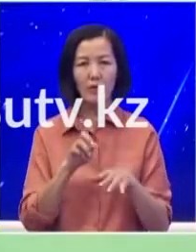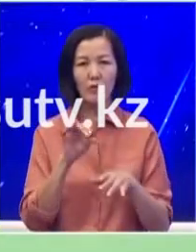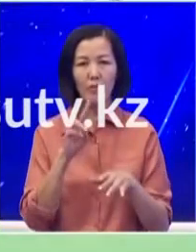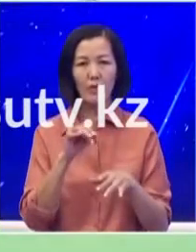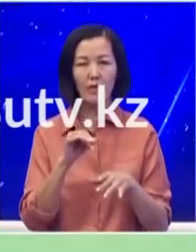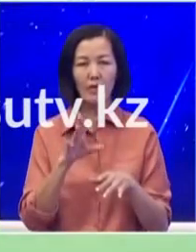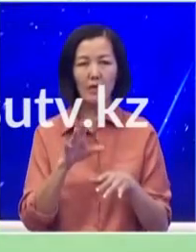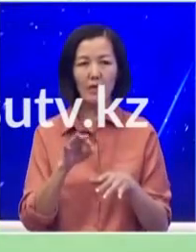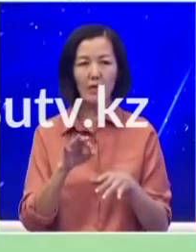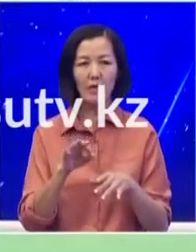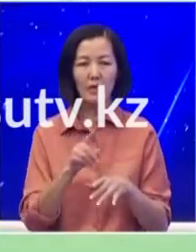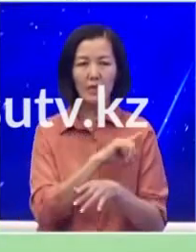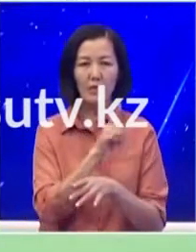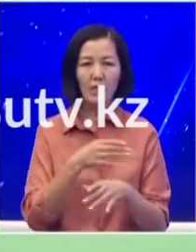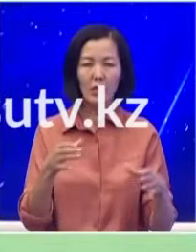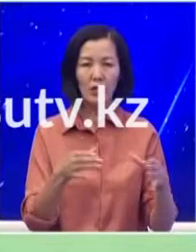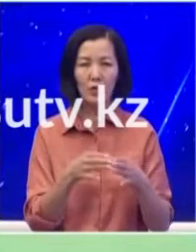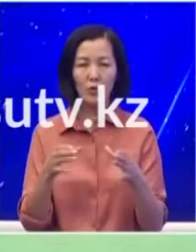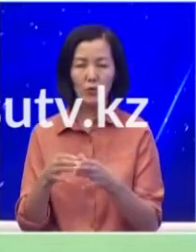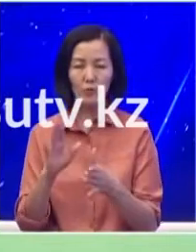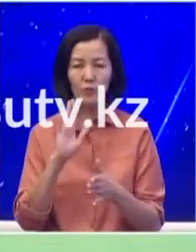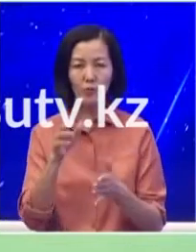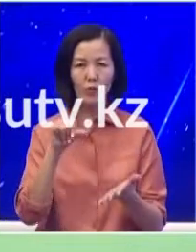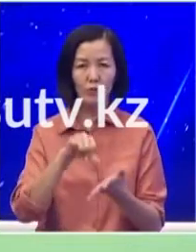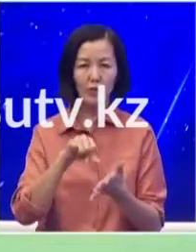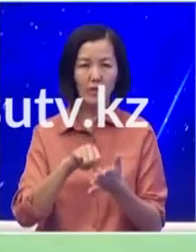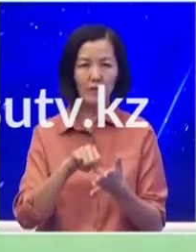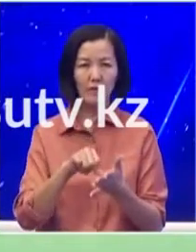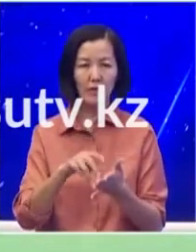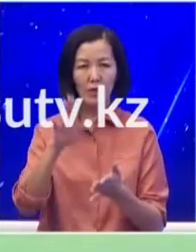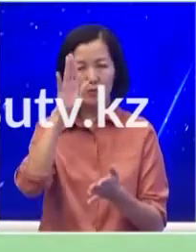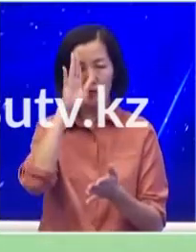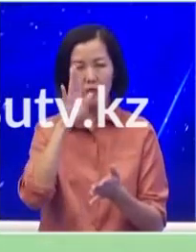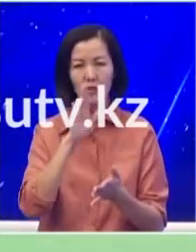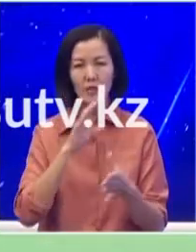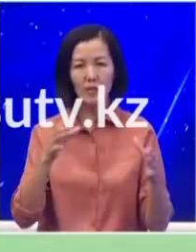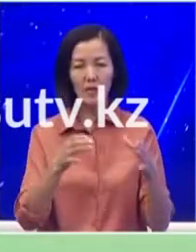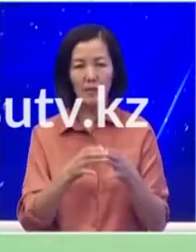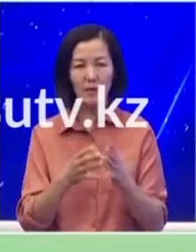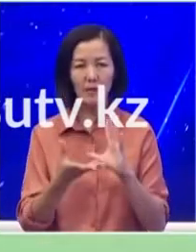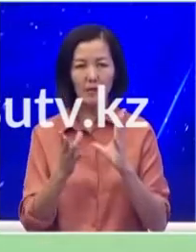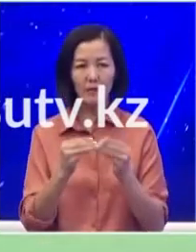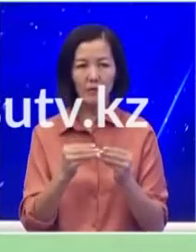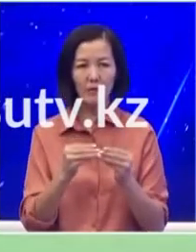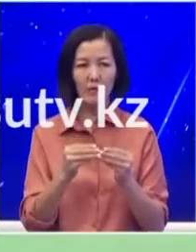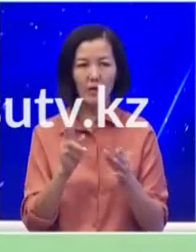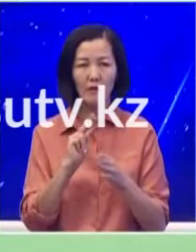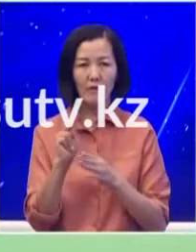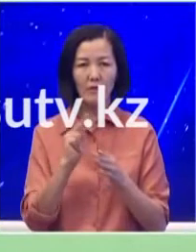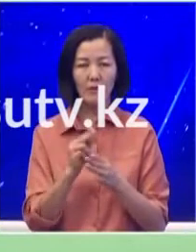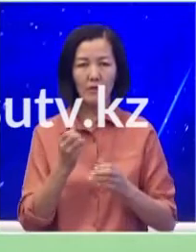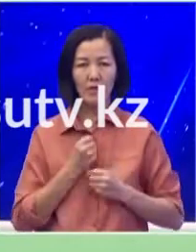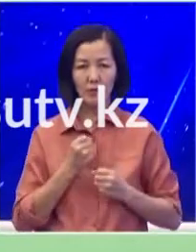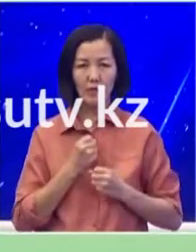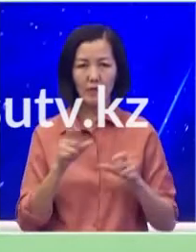соберет под свои знамена сильнейшие клубы планетарного уровня. Костяк как мужской, так и женской команд составляют воспитанники нашей спортивной школы.